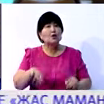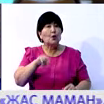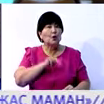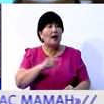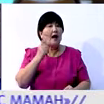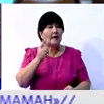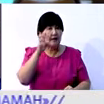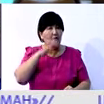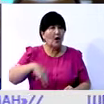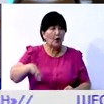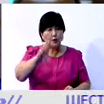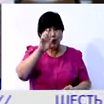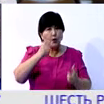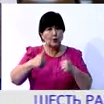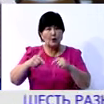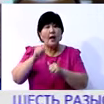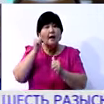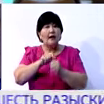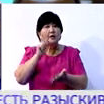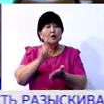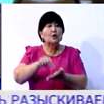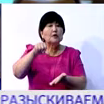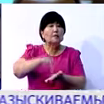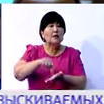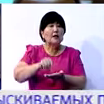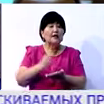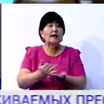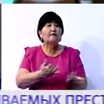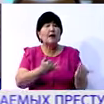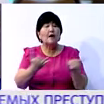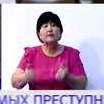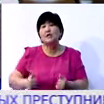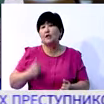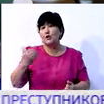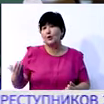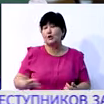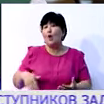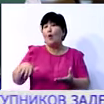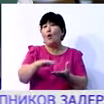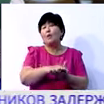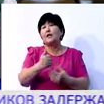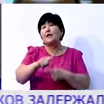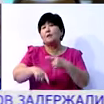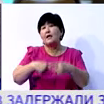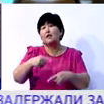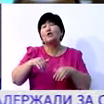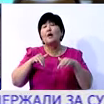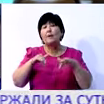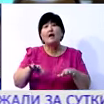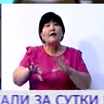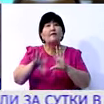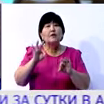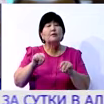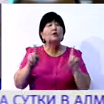работа одного государства, госорганов. Каждый должен принять участие в обеспечении достойной жизни общества и последующих поколений,